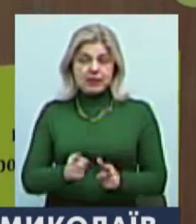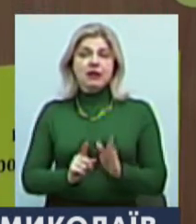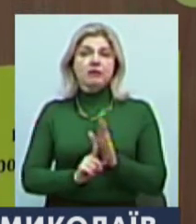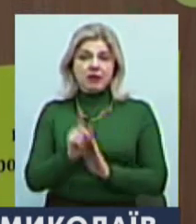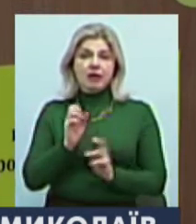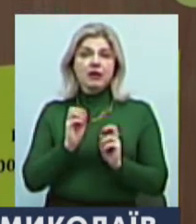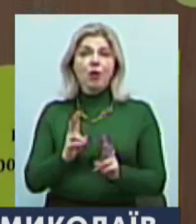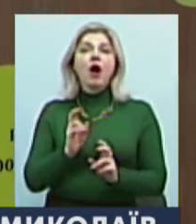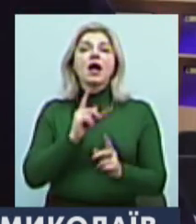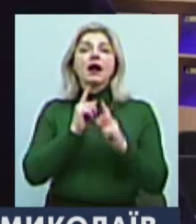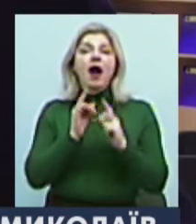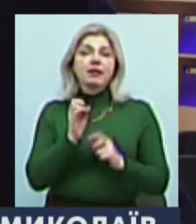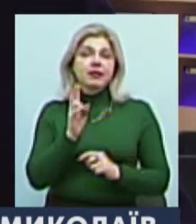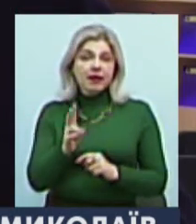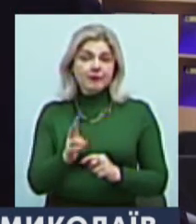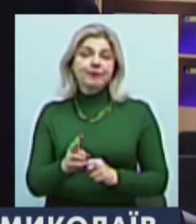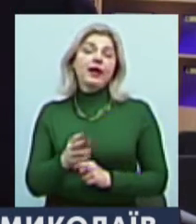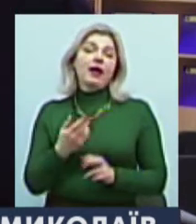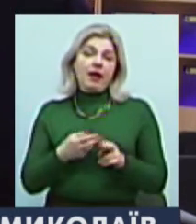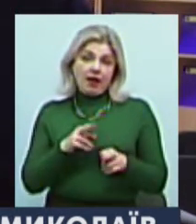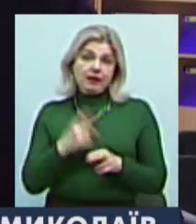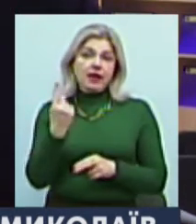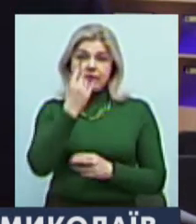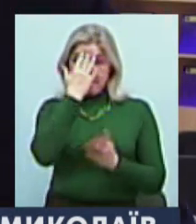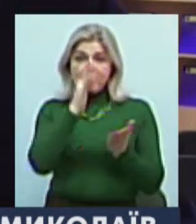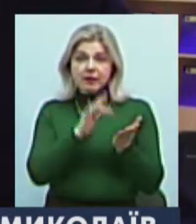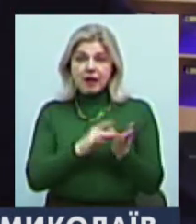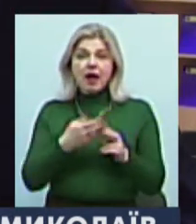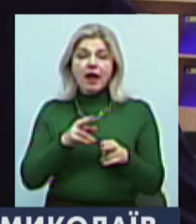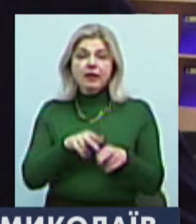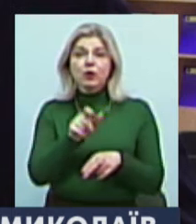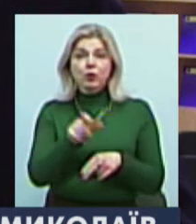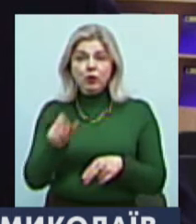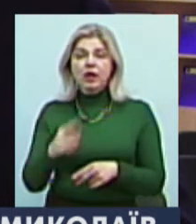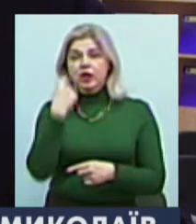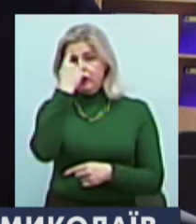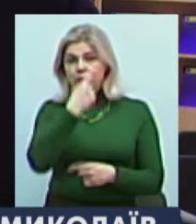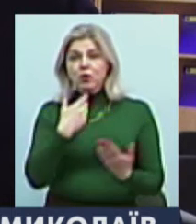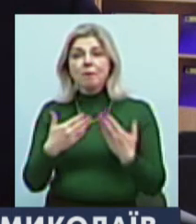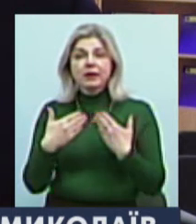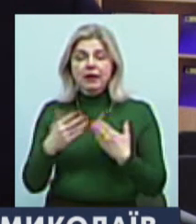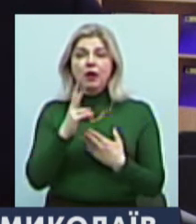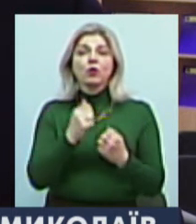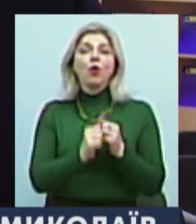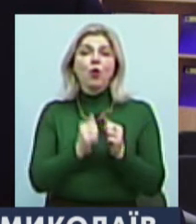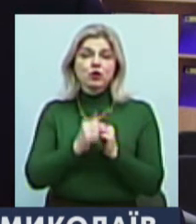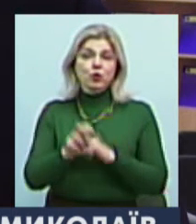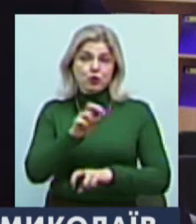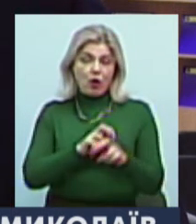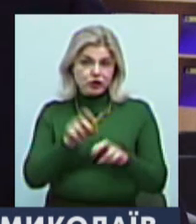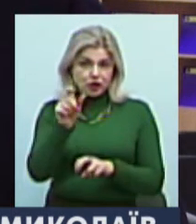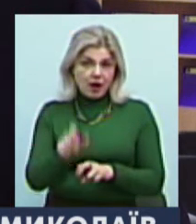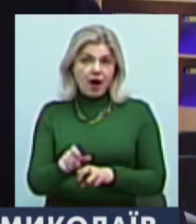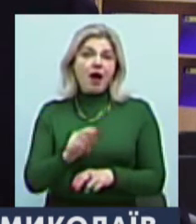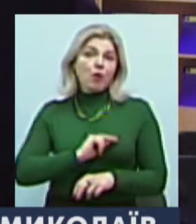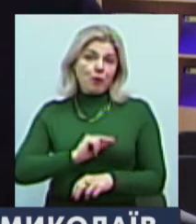як кар'єрні радники. Єдина мета і ціль кар'єрних радників – це індивідуальний підхід до кожного шукача